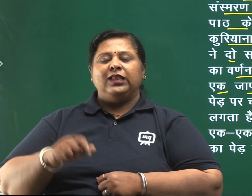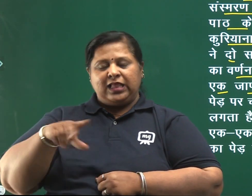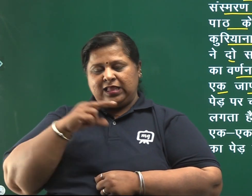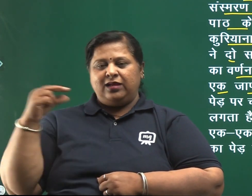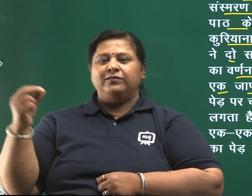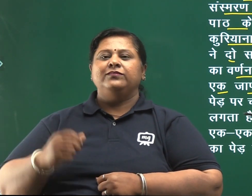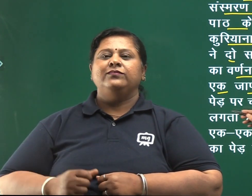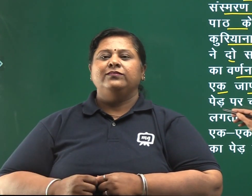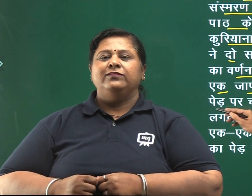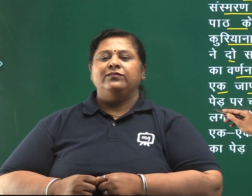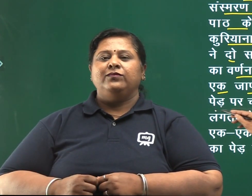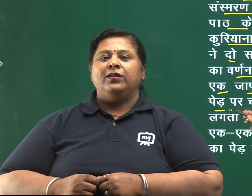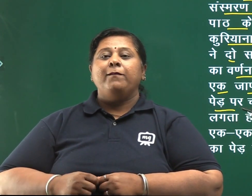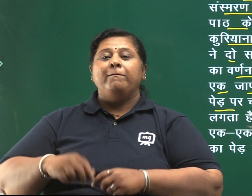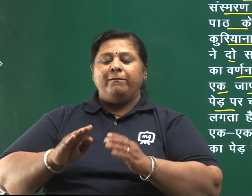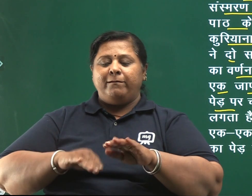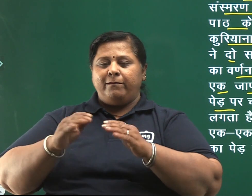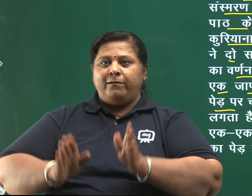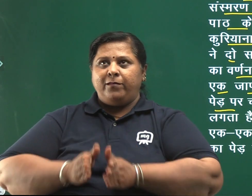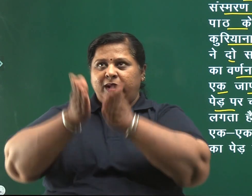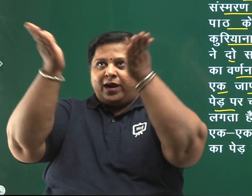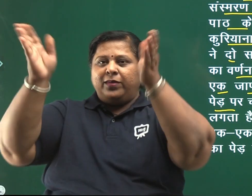तथा पेड़ पर